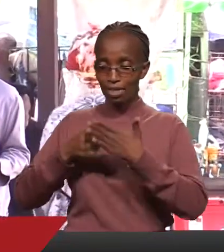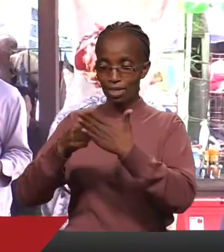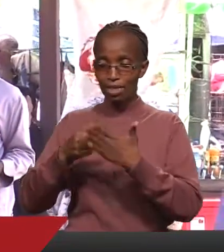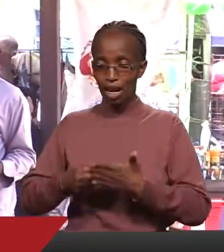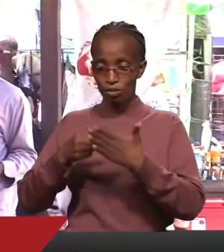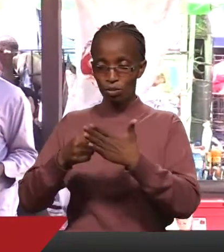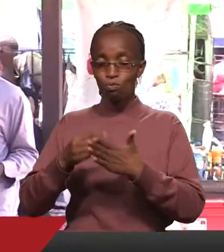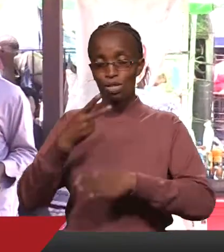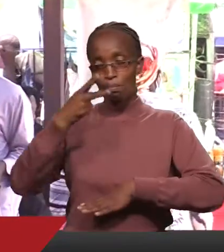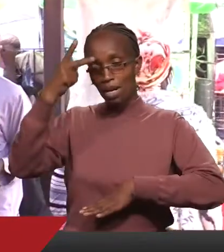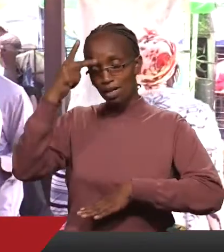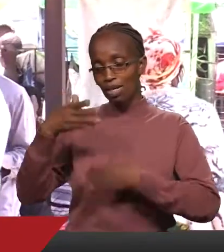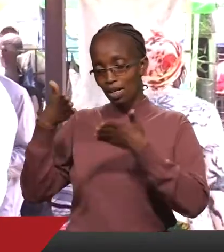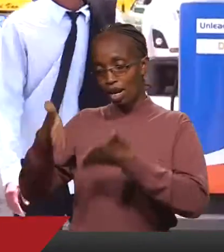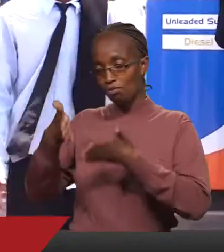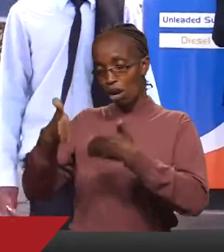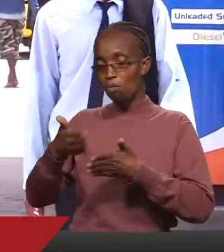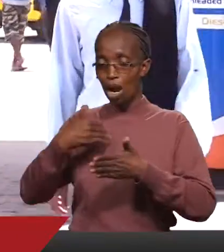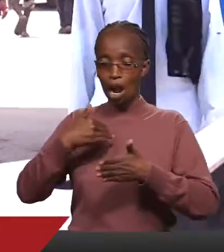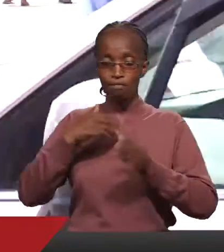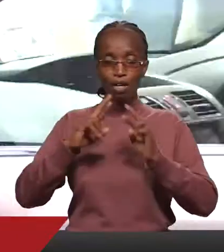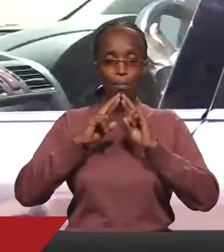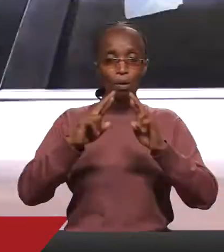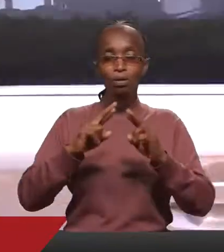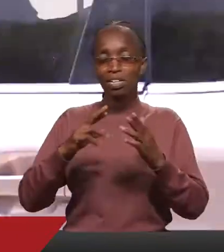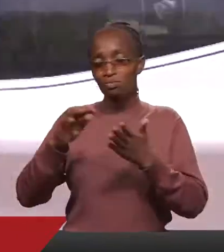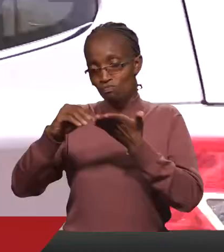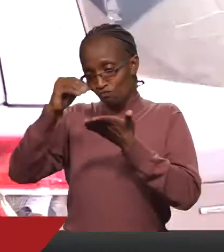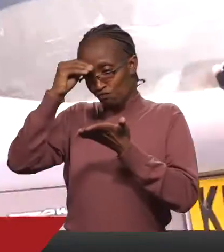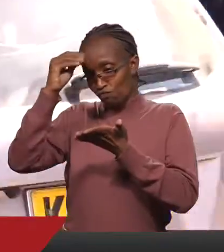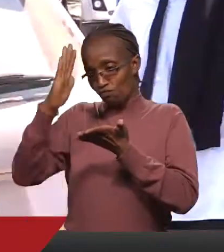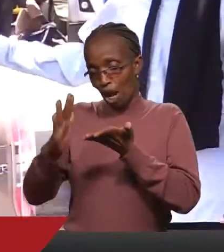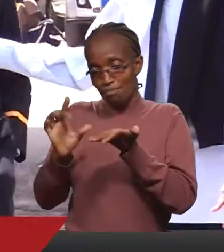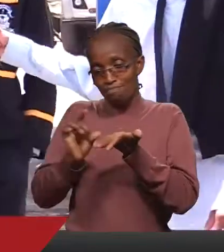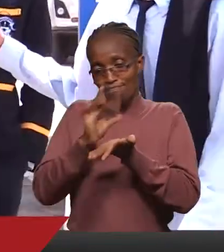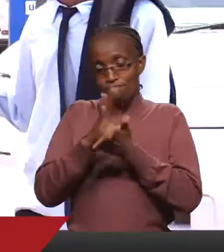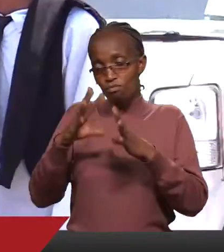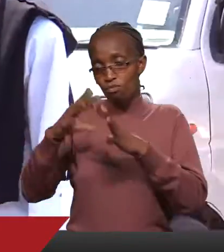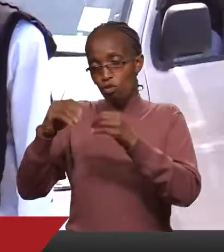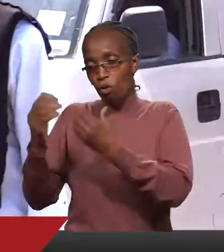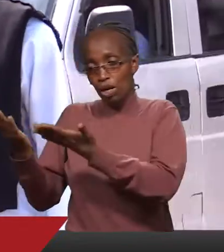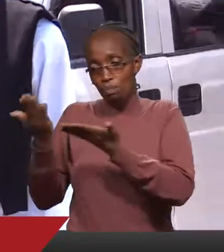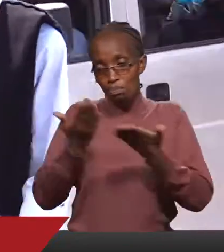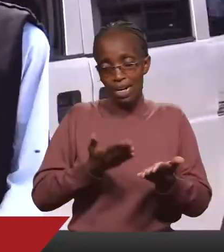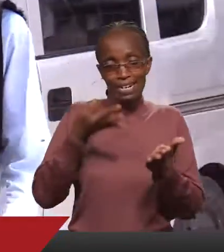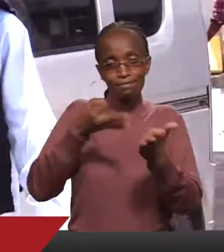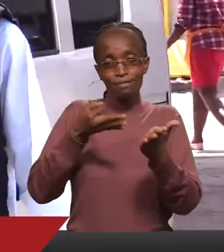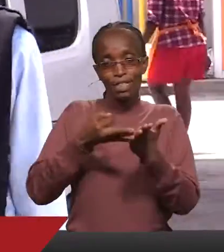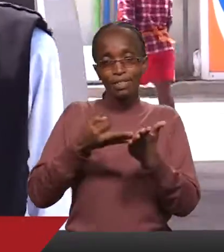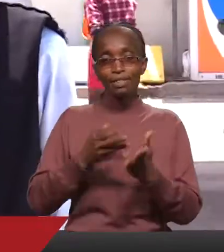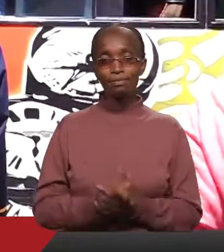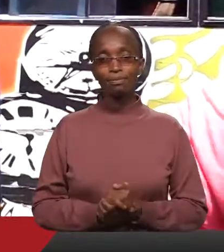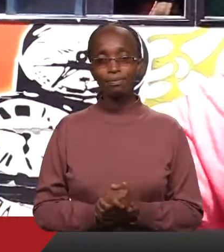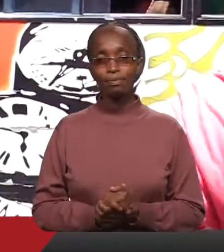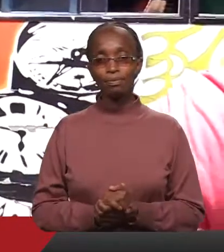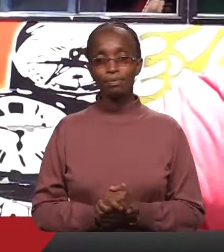wazazi. Sasa kumeripotiwa baadhi ya visa ambavyo wanafunzi wanafukuzwa kusaka karo miongoni mwa shule za humu nchini.